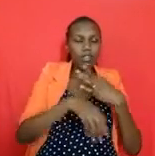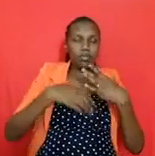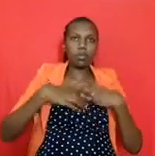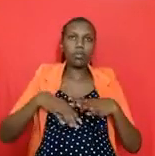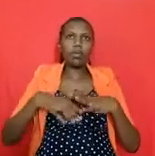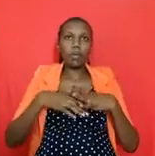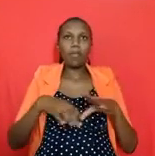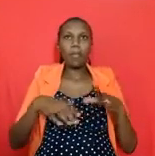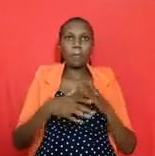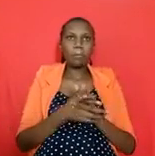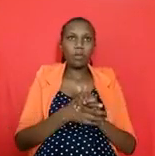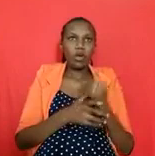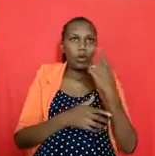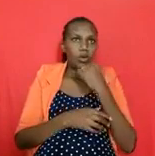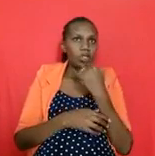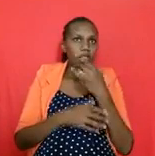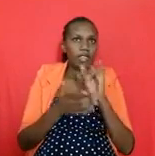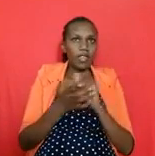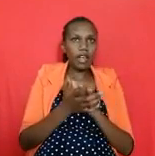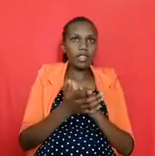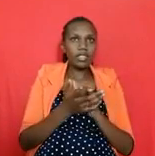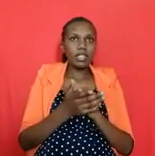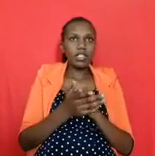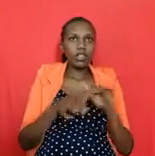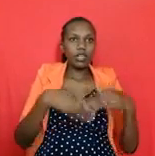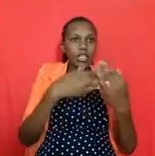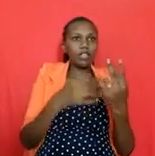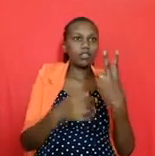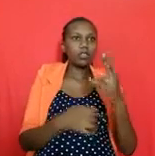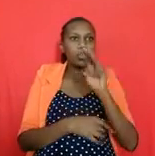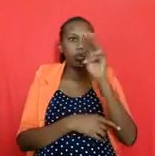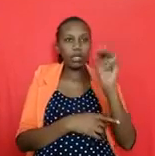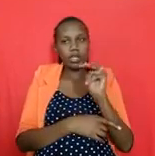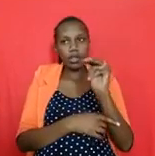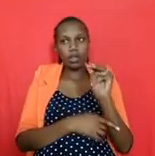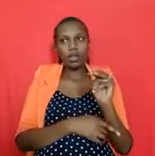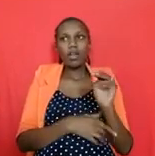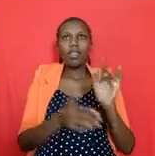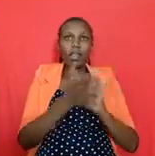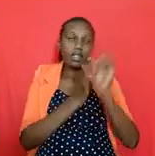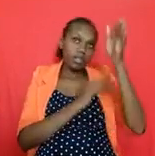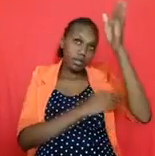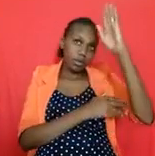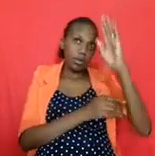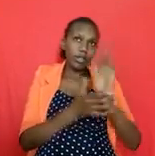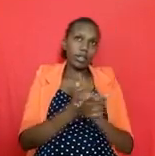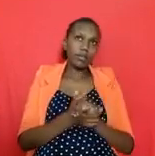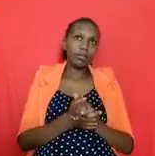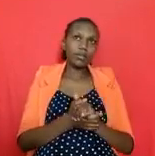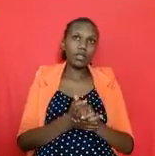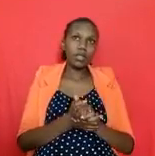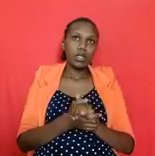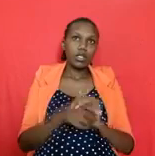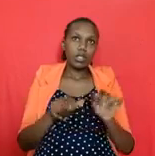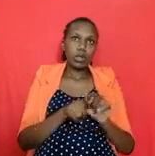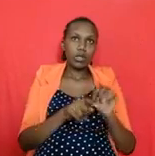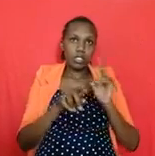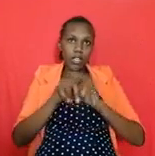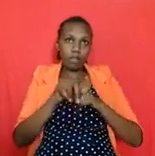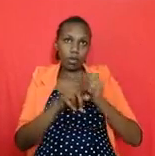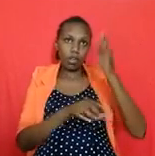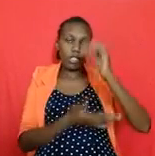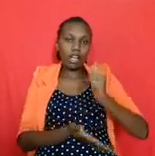uguo ukaigua mundu ni arehe hakuhi milioni igiri githi ti ngai ni wonekerwo ni ngai